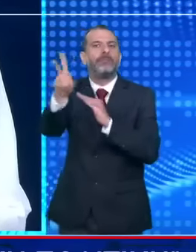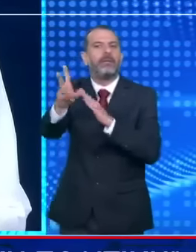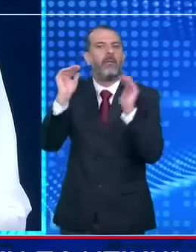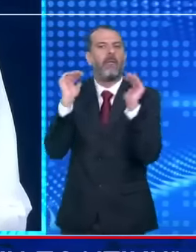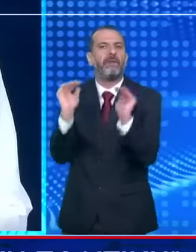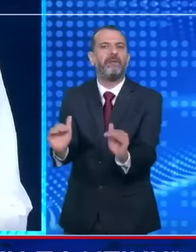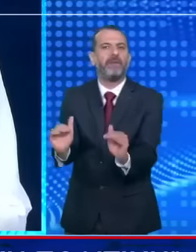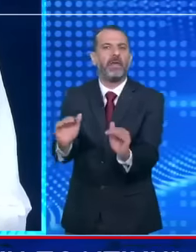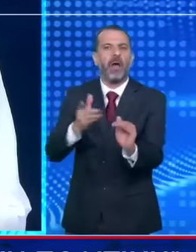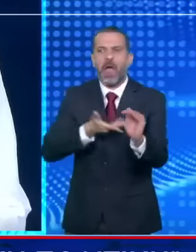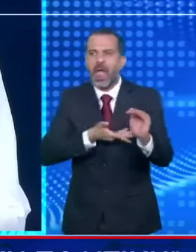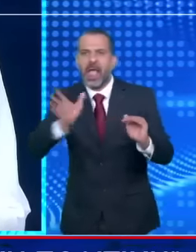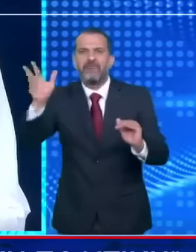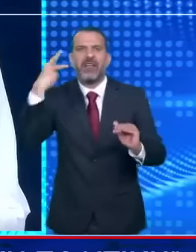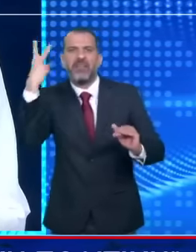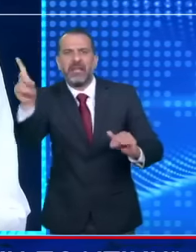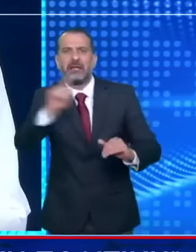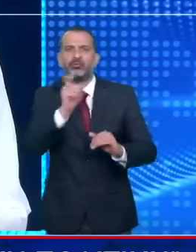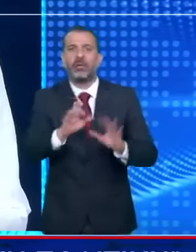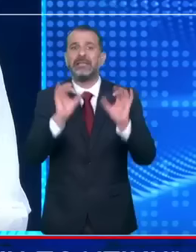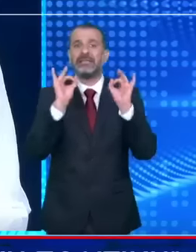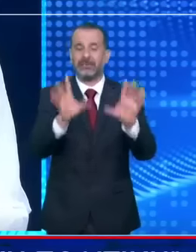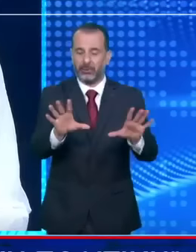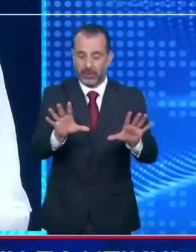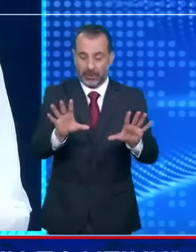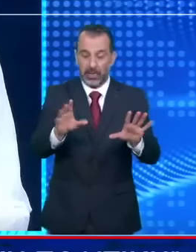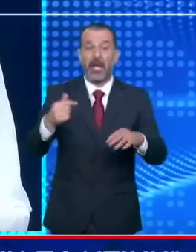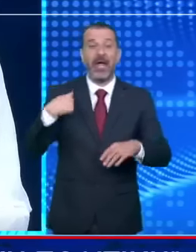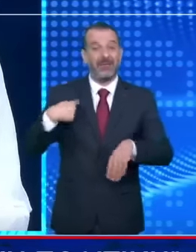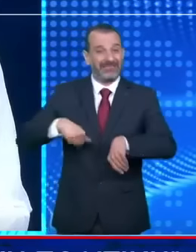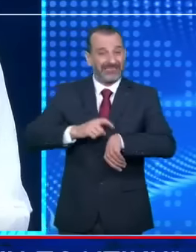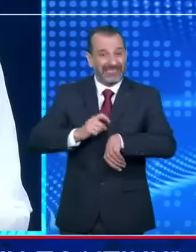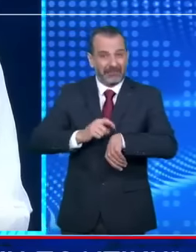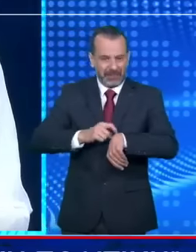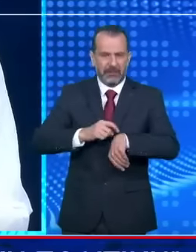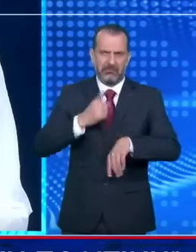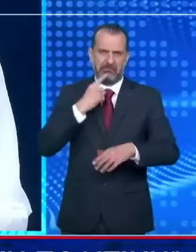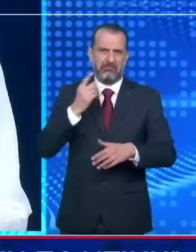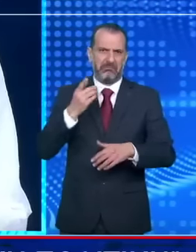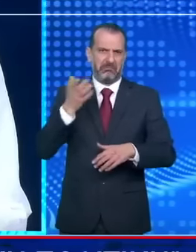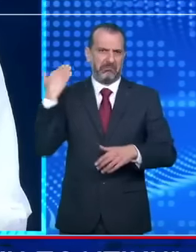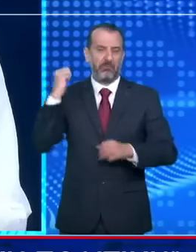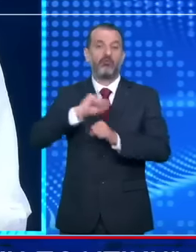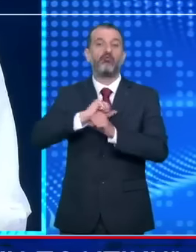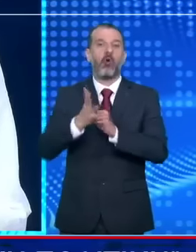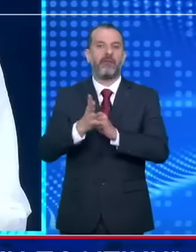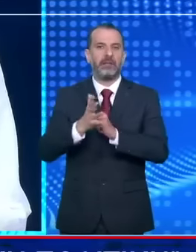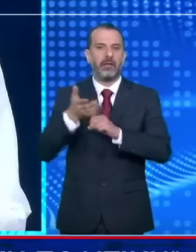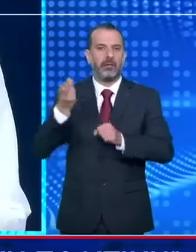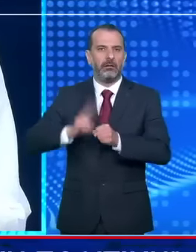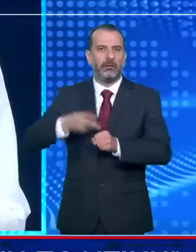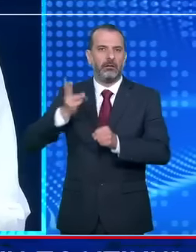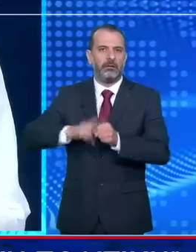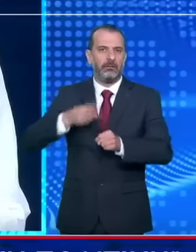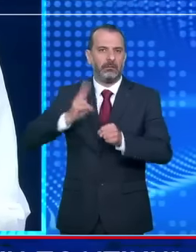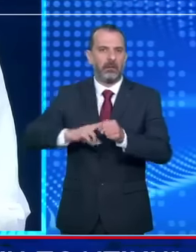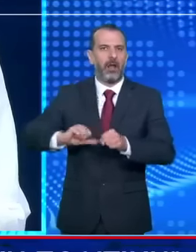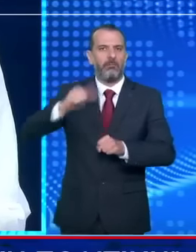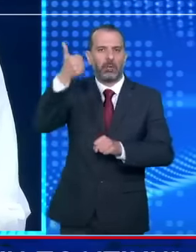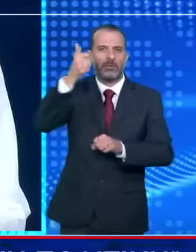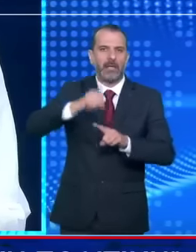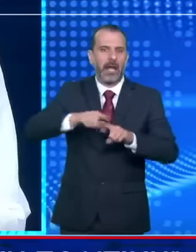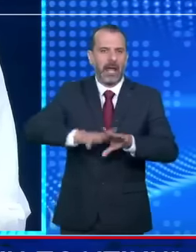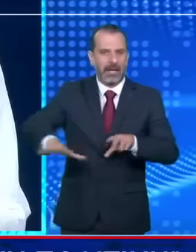Ευρώπη. Είχαμε τη μεγαλύτερη θνησιμότητα κατά κεφαλήν, κατά διάρκεια του COVID, και έχουμε, πέρα από τον πολύ